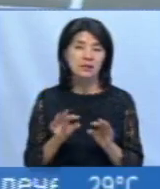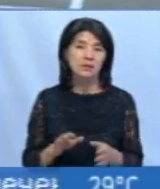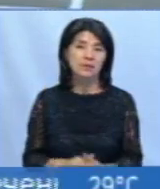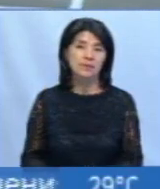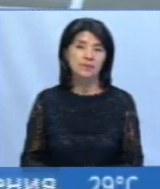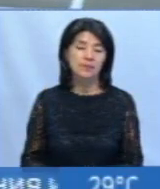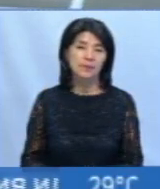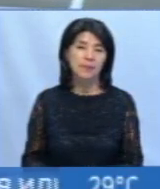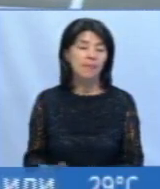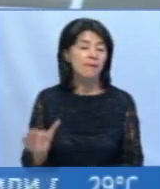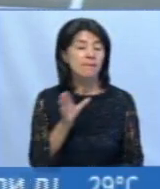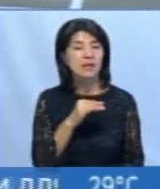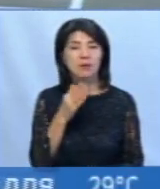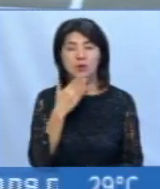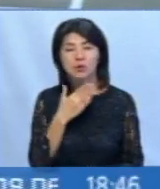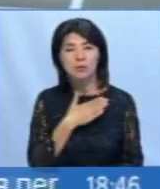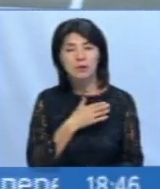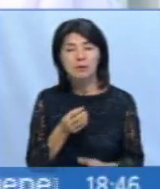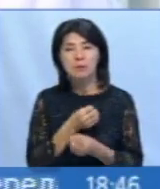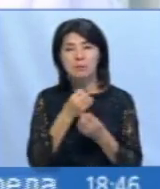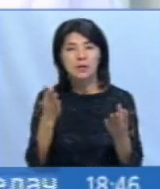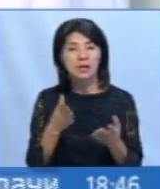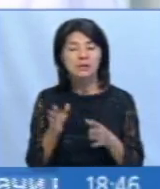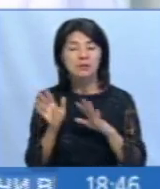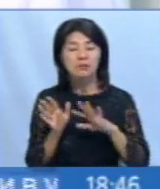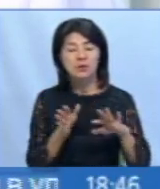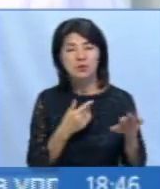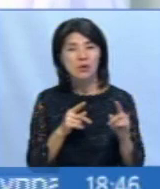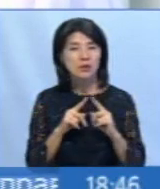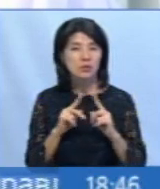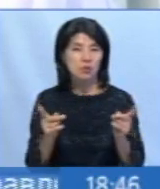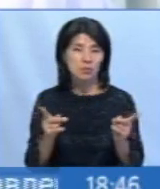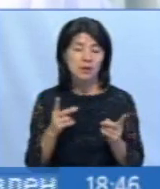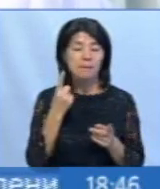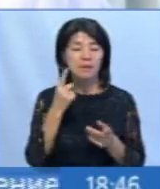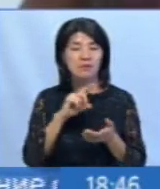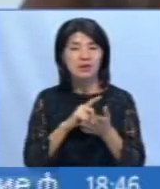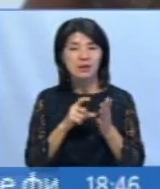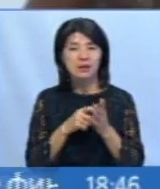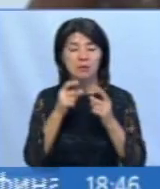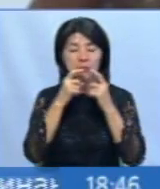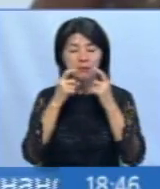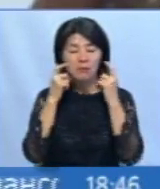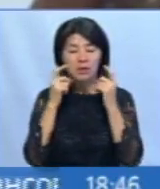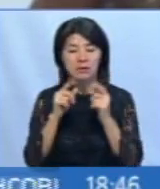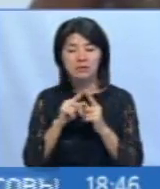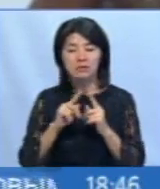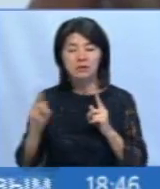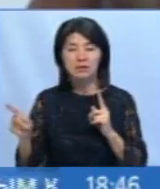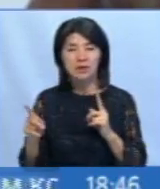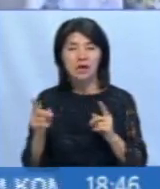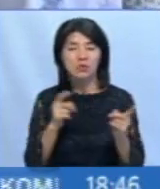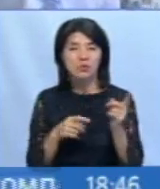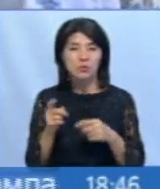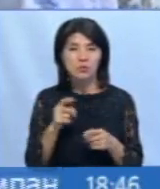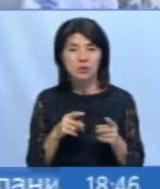Всеми любимый праздник в учебных заведениях прошел и вправду по-особенному. Первоклашки в масках стояли на безопасном расстоянии друг от друга. Их родители